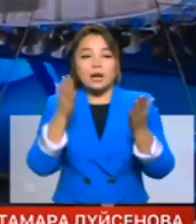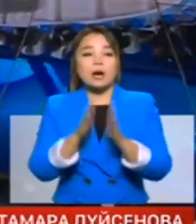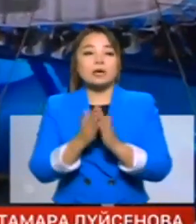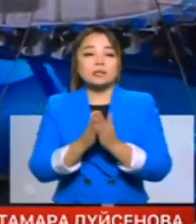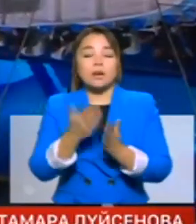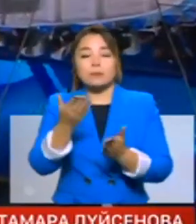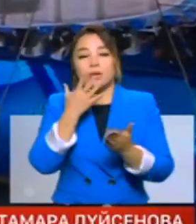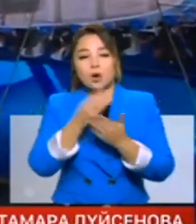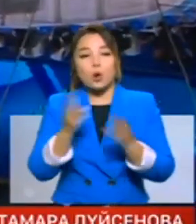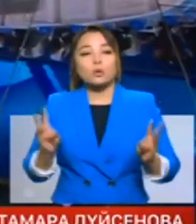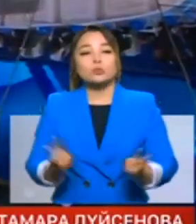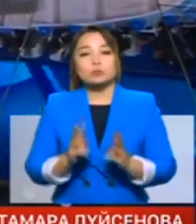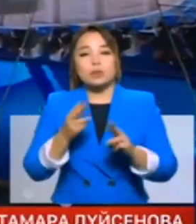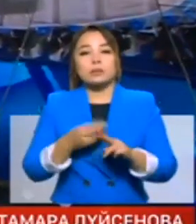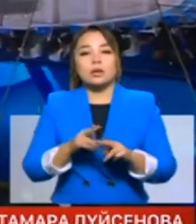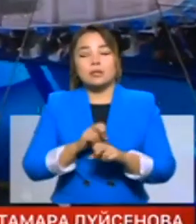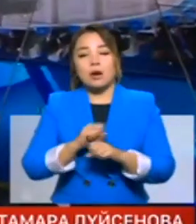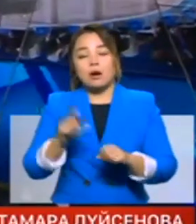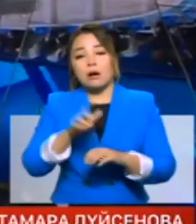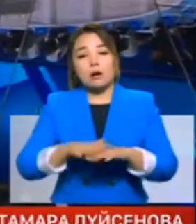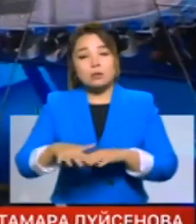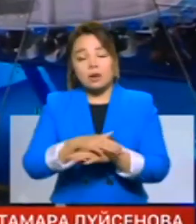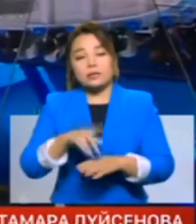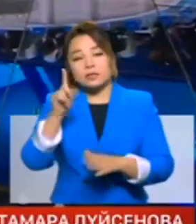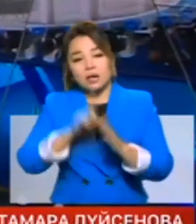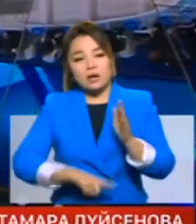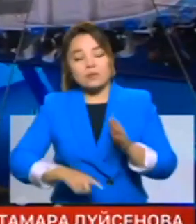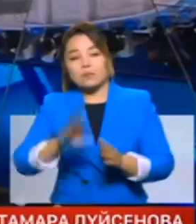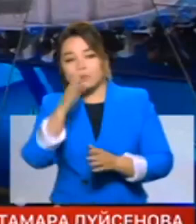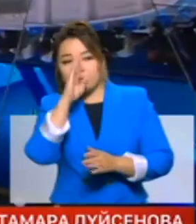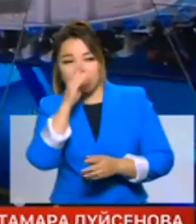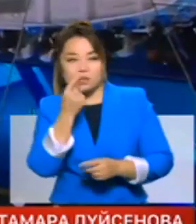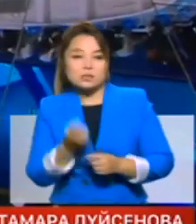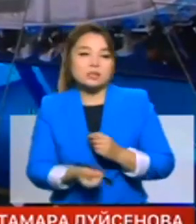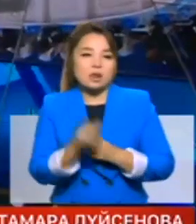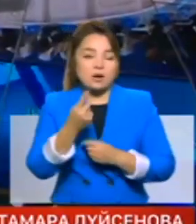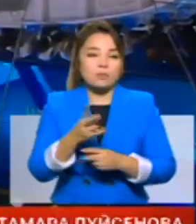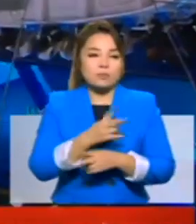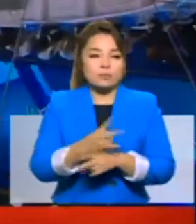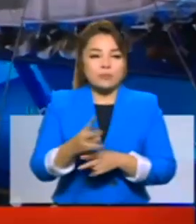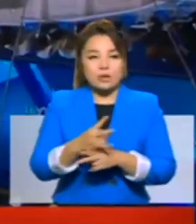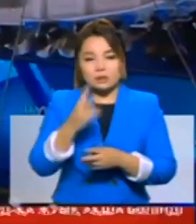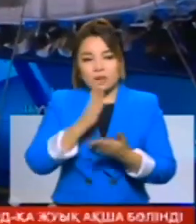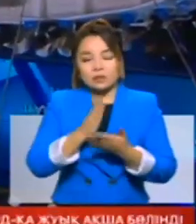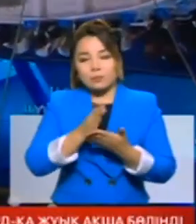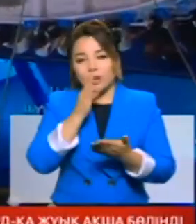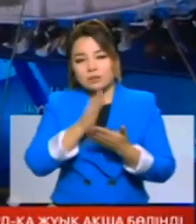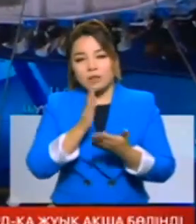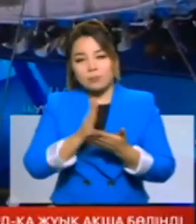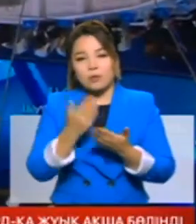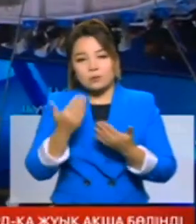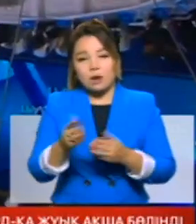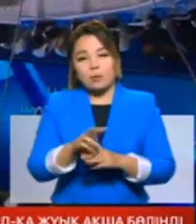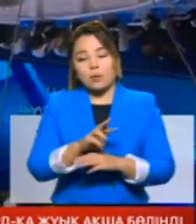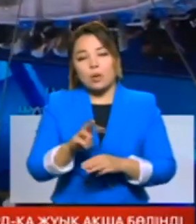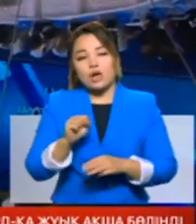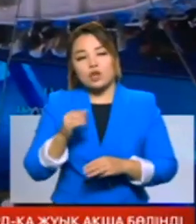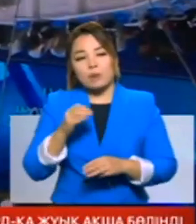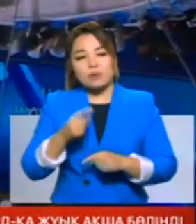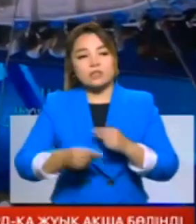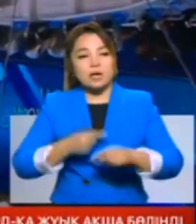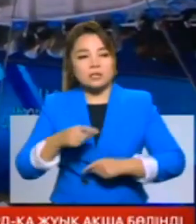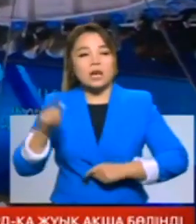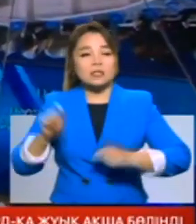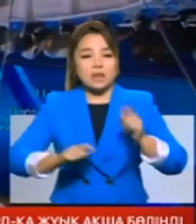Қасиетті кітапты өрттеу халықтар мен діндер арасындағы дұшпандықты қоздыратын вандализм. Сенат спикері Мәулен Әшімбаев әлемдік және дәстүрлі